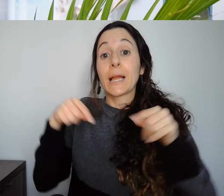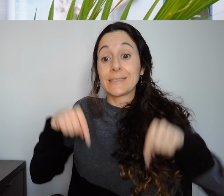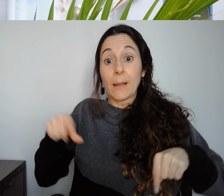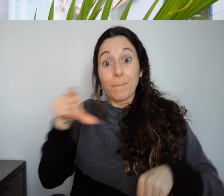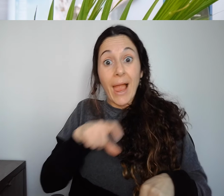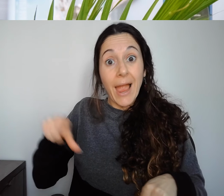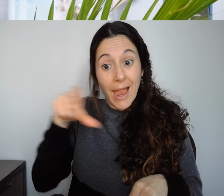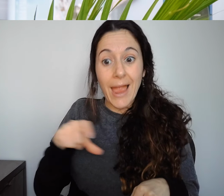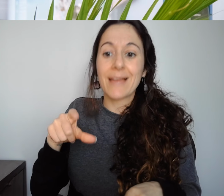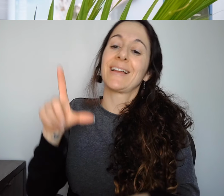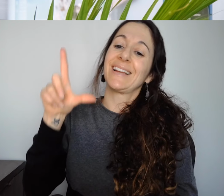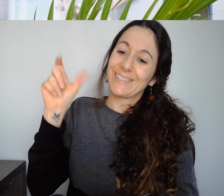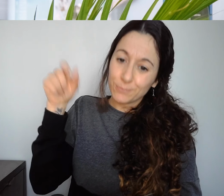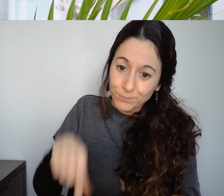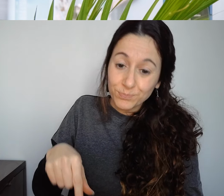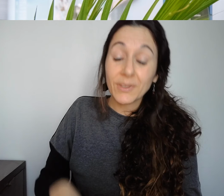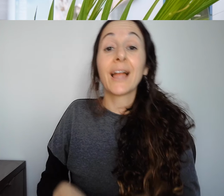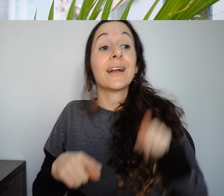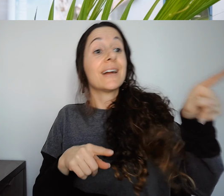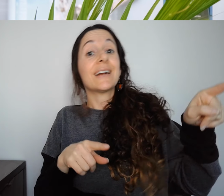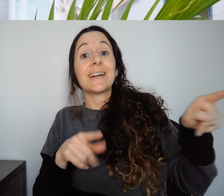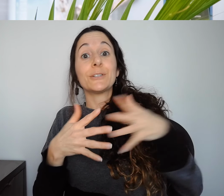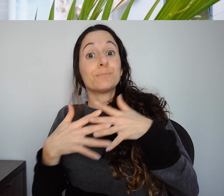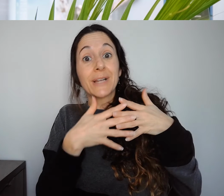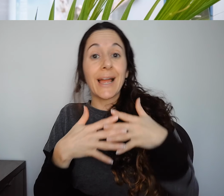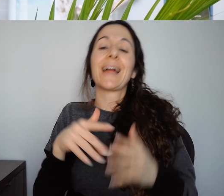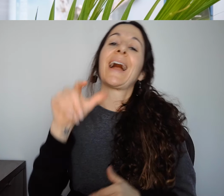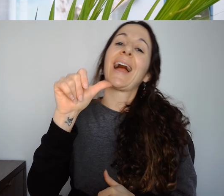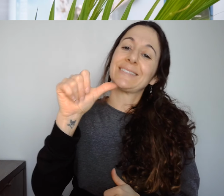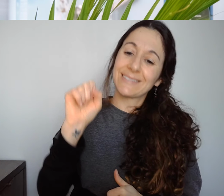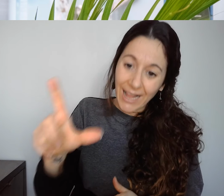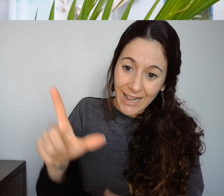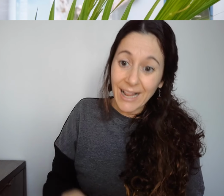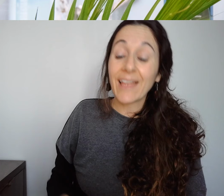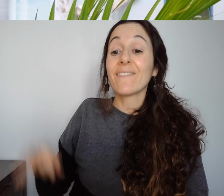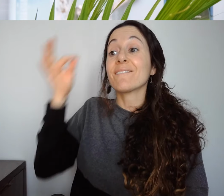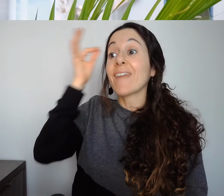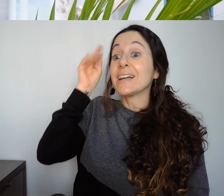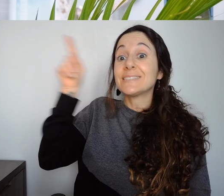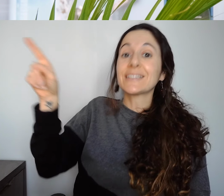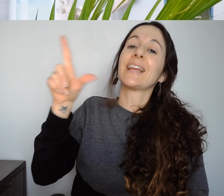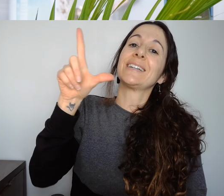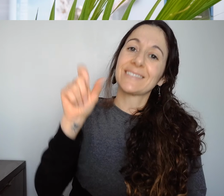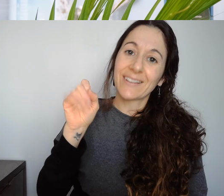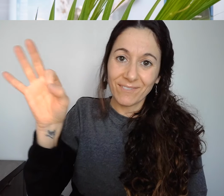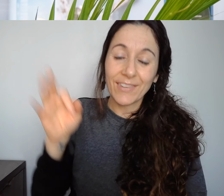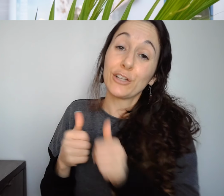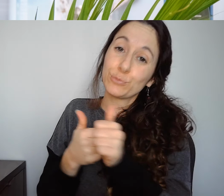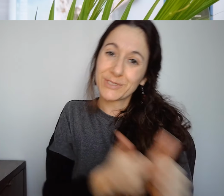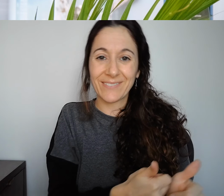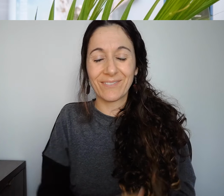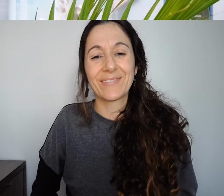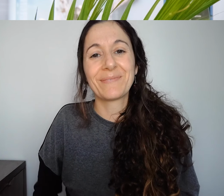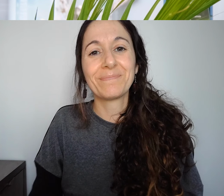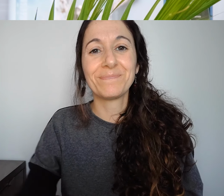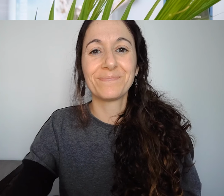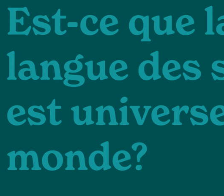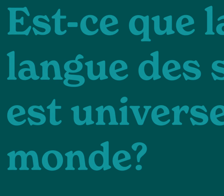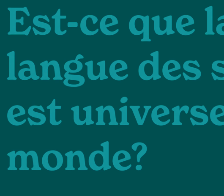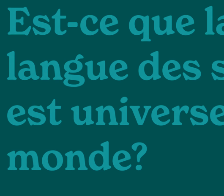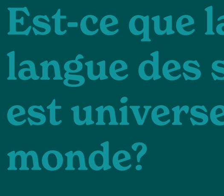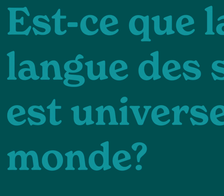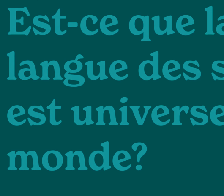au Québec, c'est la langue des signes québécoise. Aux États-Unis, c'est la American Sign Language. En France, c'est la langue des signes française et ainsi de